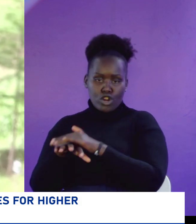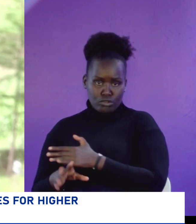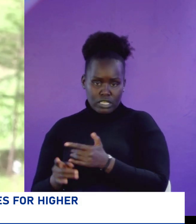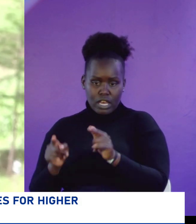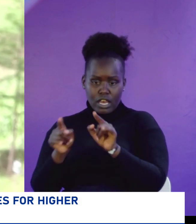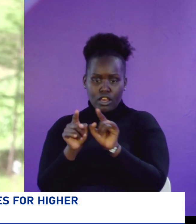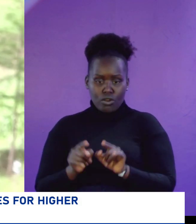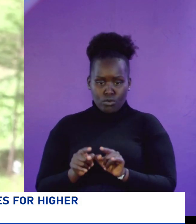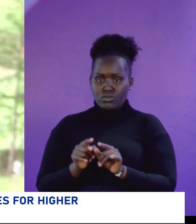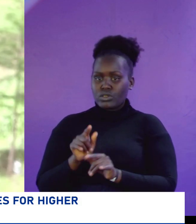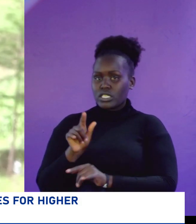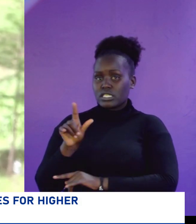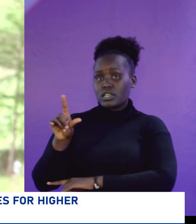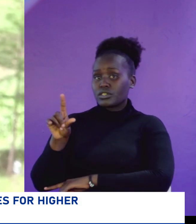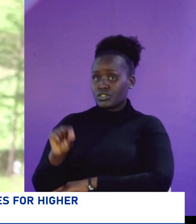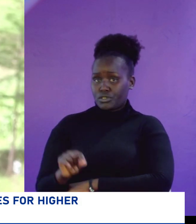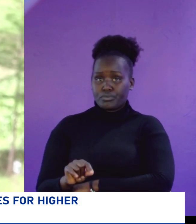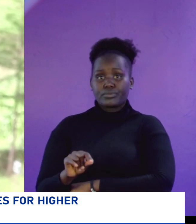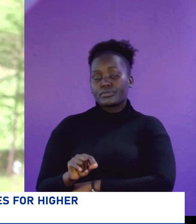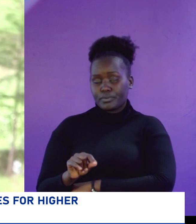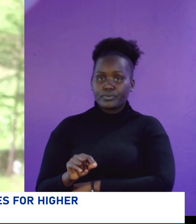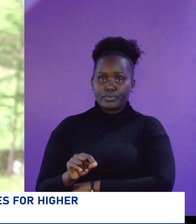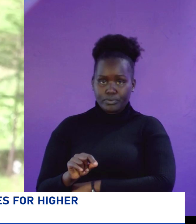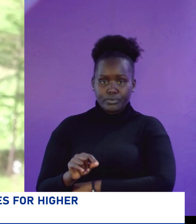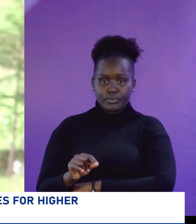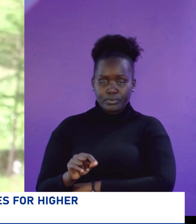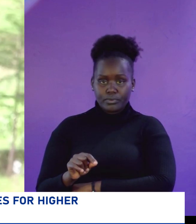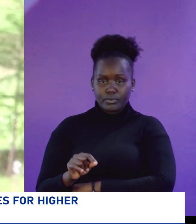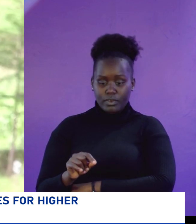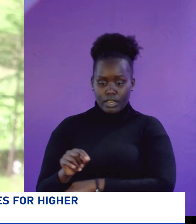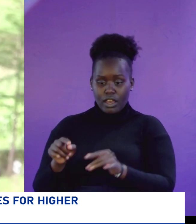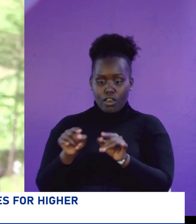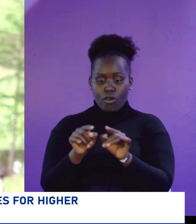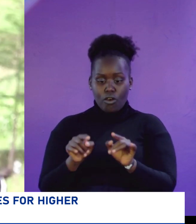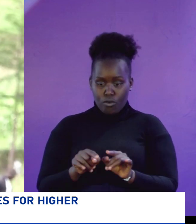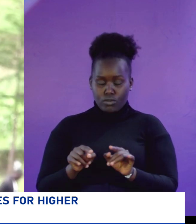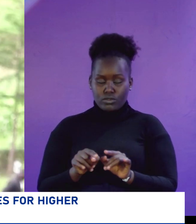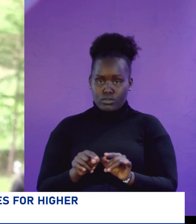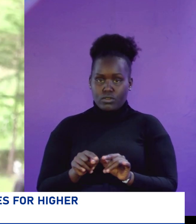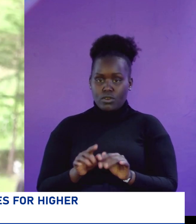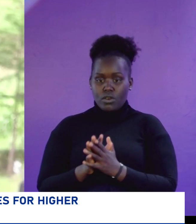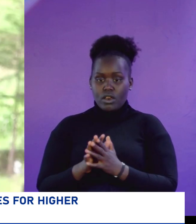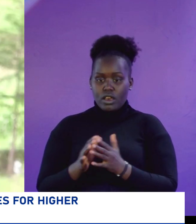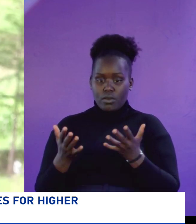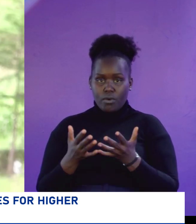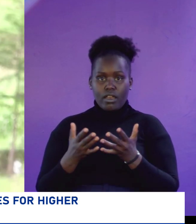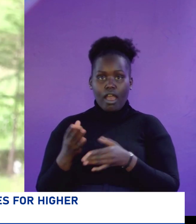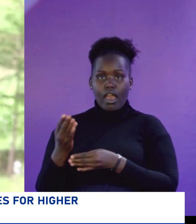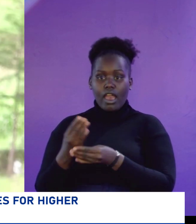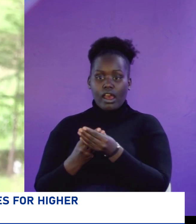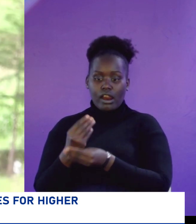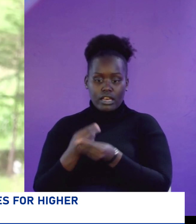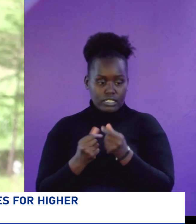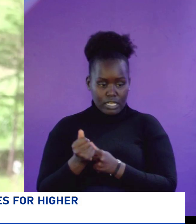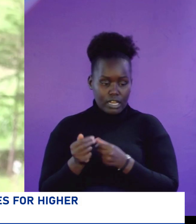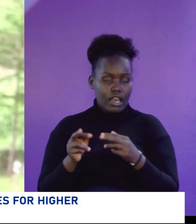gharama yake ya kukuza iko chini. Pia mbegu, pia katika kuuza ishakuwa